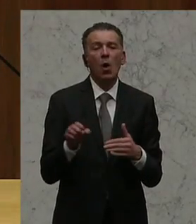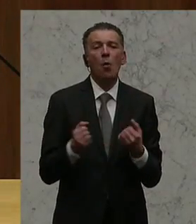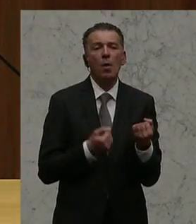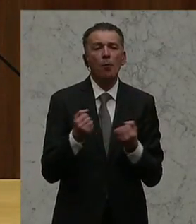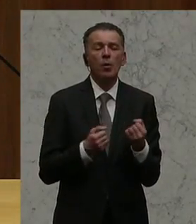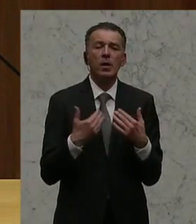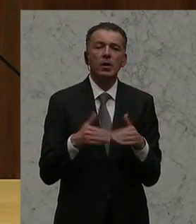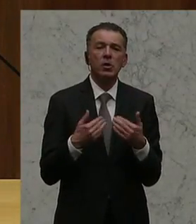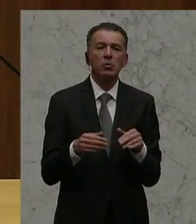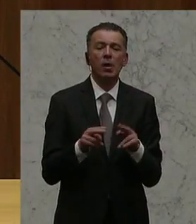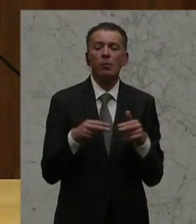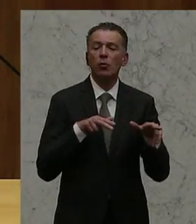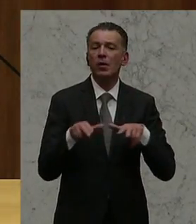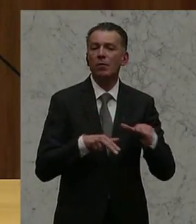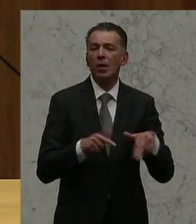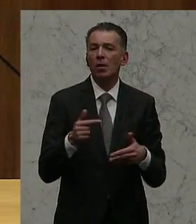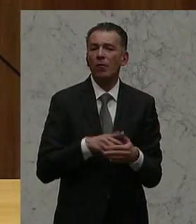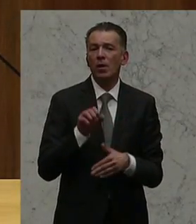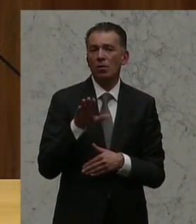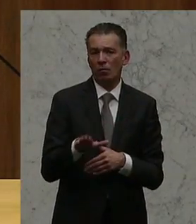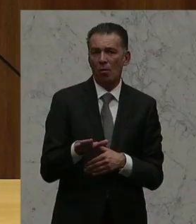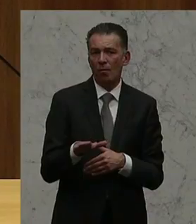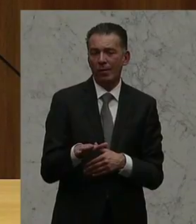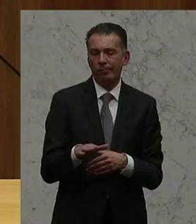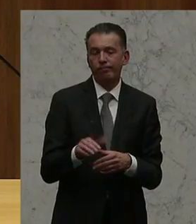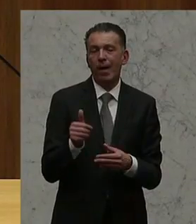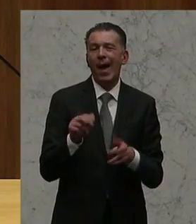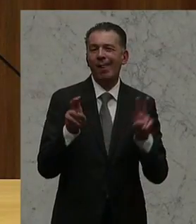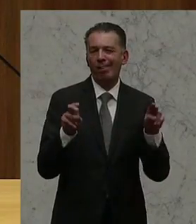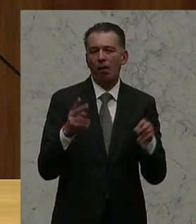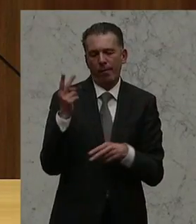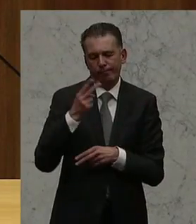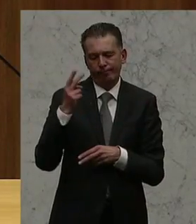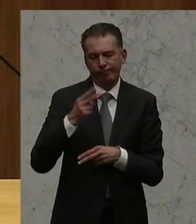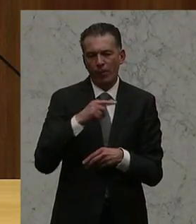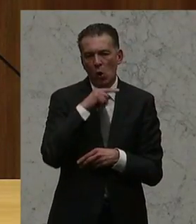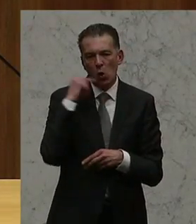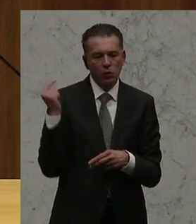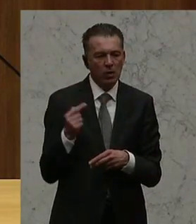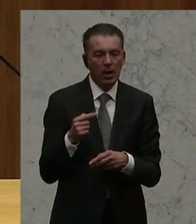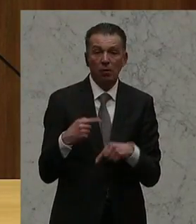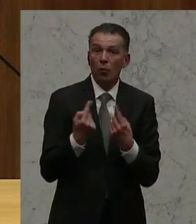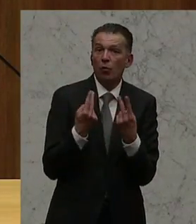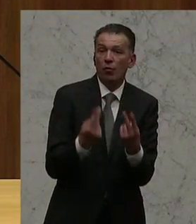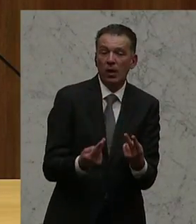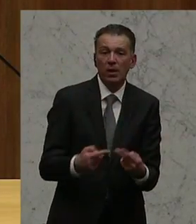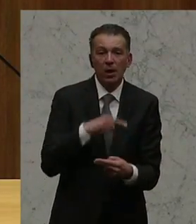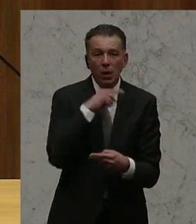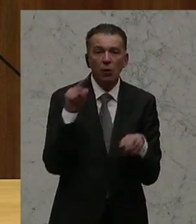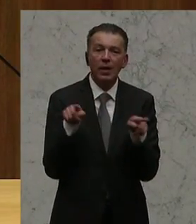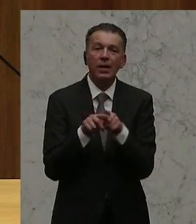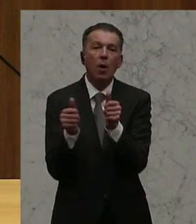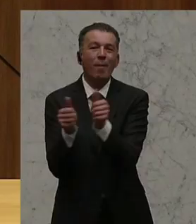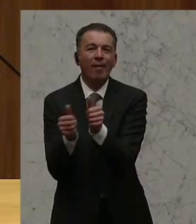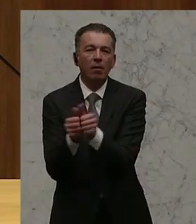der Bundesregierung 2015 ist Russland natürlich ein Thema. Russland ist für uns ein wichtiges Thema, weil Russland auch ein